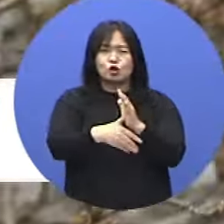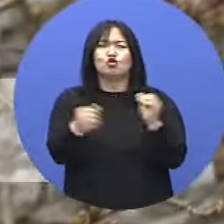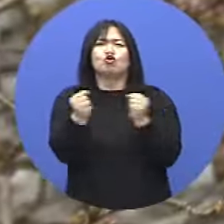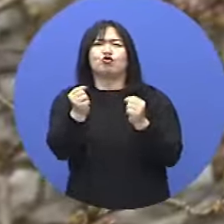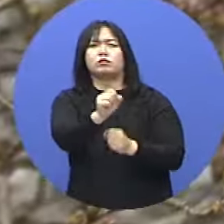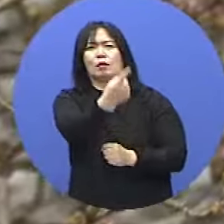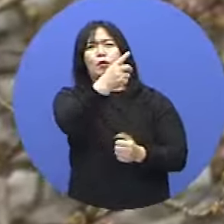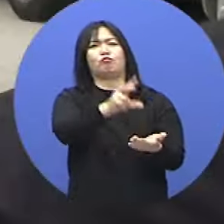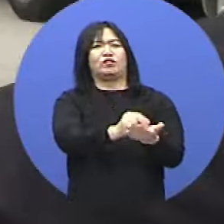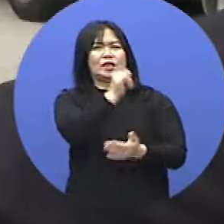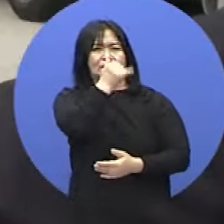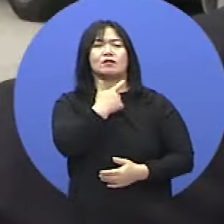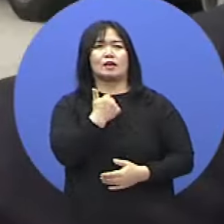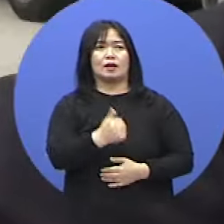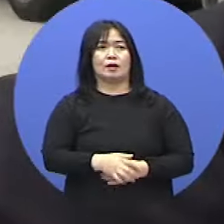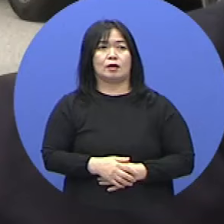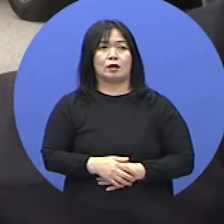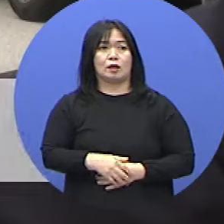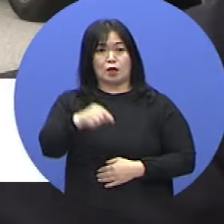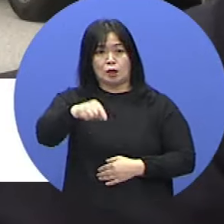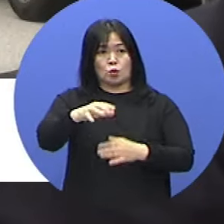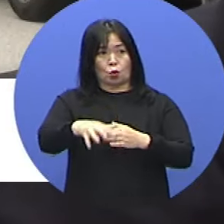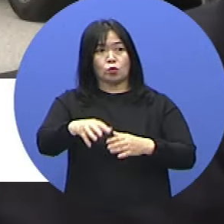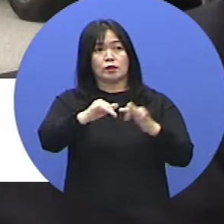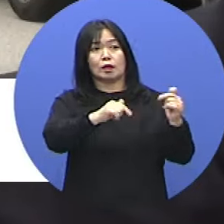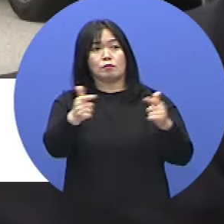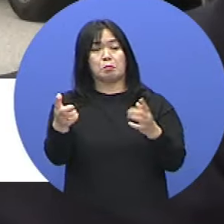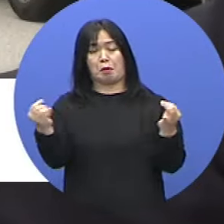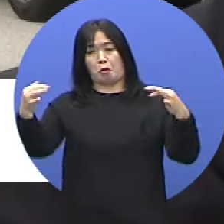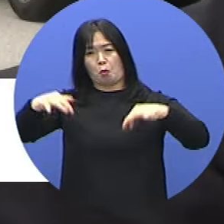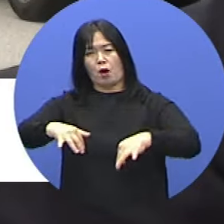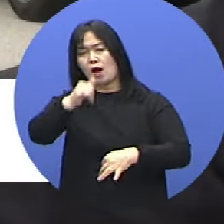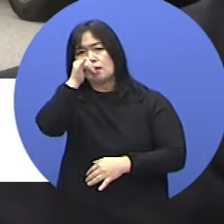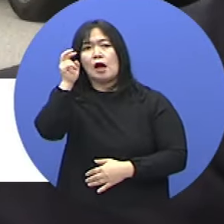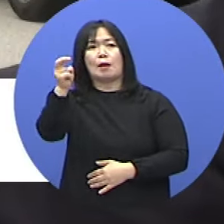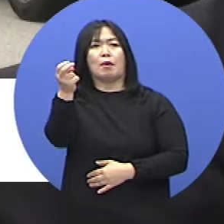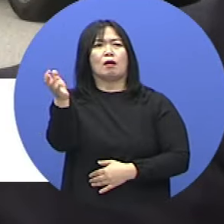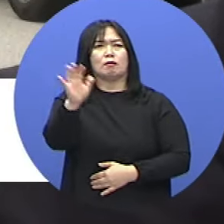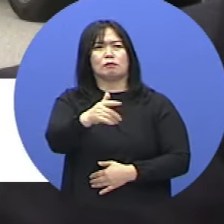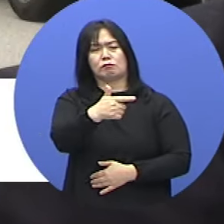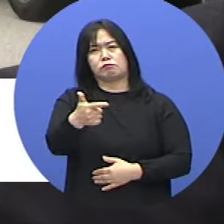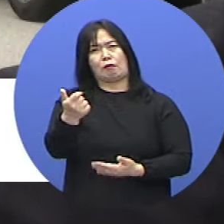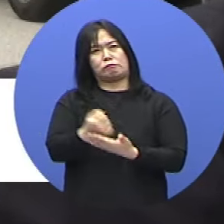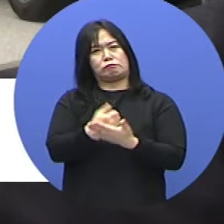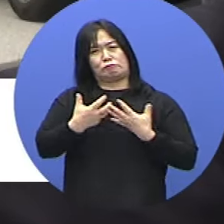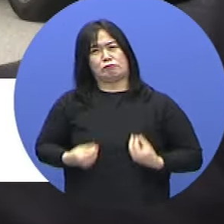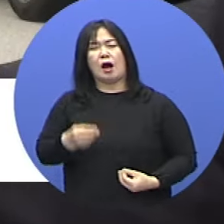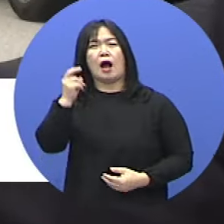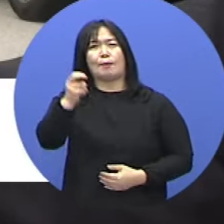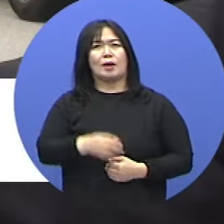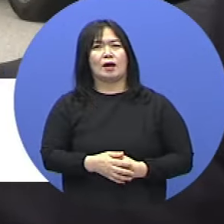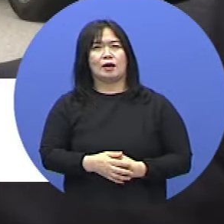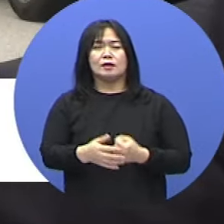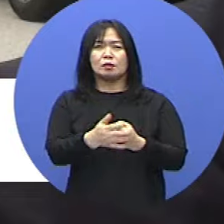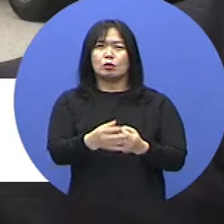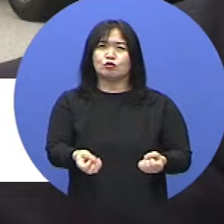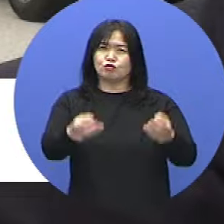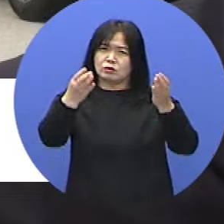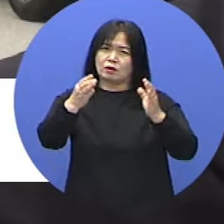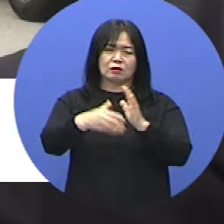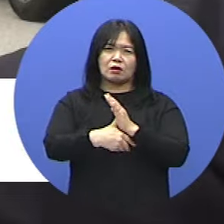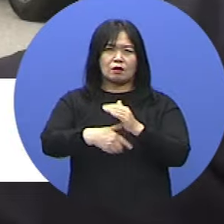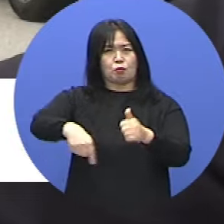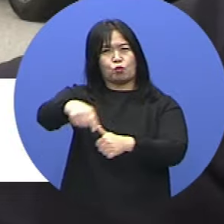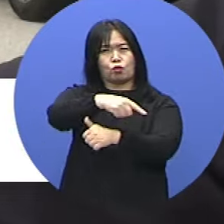치러야 했습니다 여기 있는 사람들만 아니라 다른 지역에서 많이 오실 텐데 좀 약간 실망하실 것 같은데요 이게 지금 축제 하기는 좀